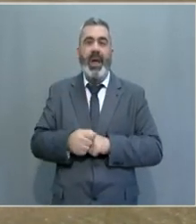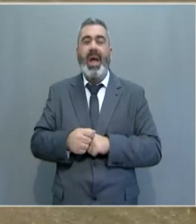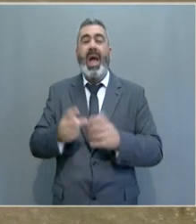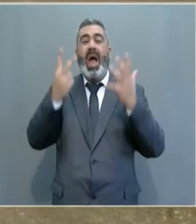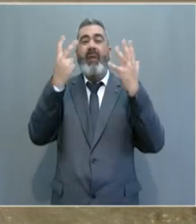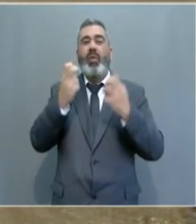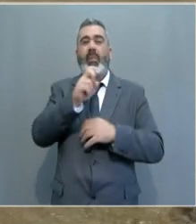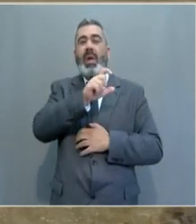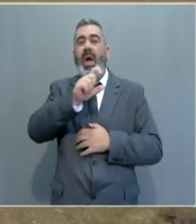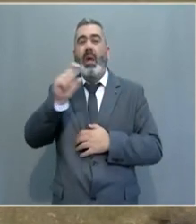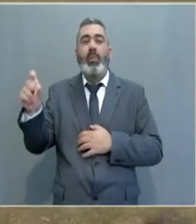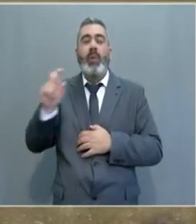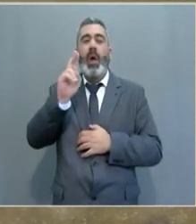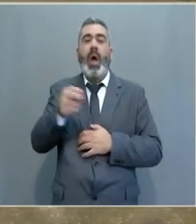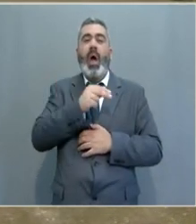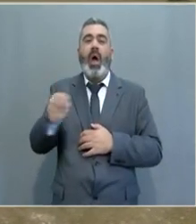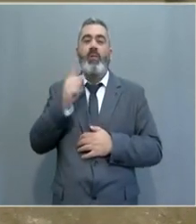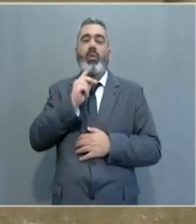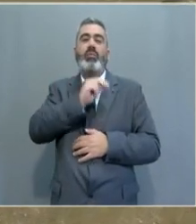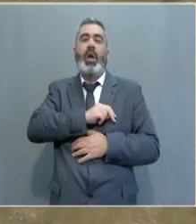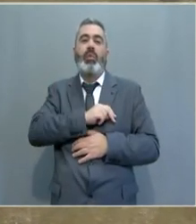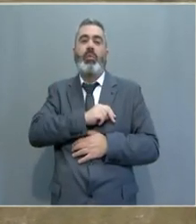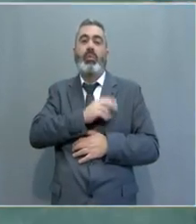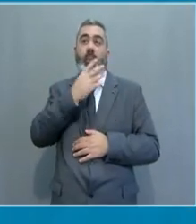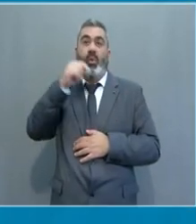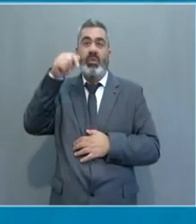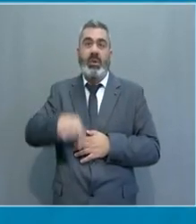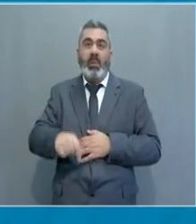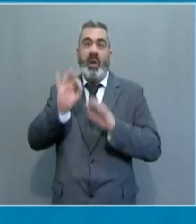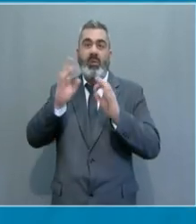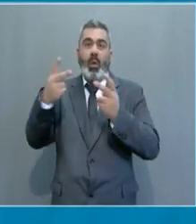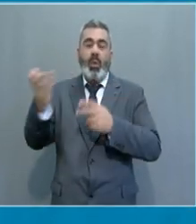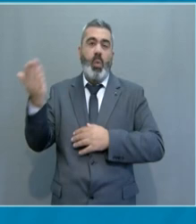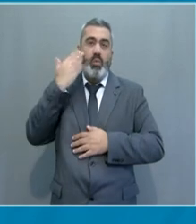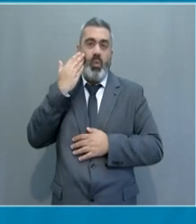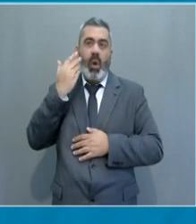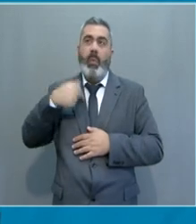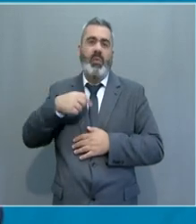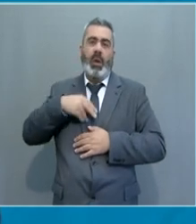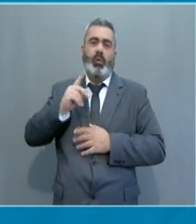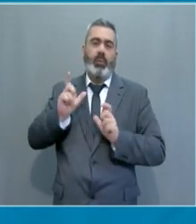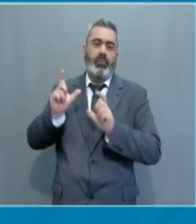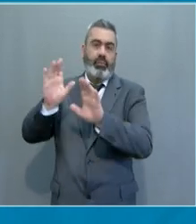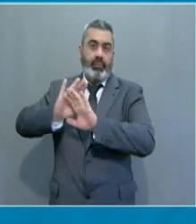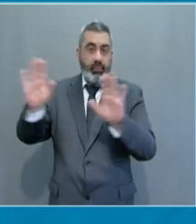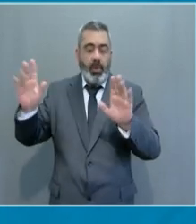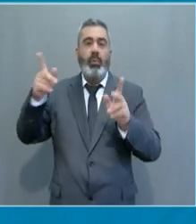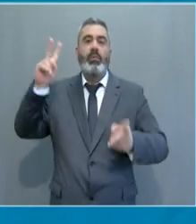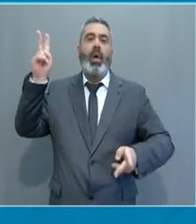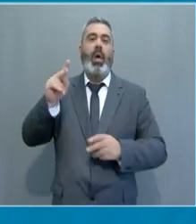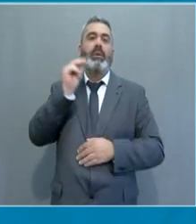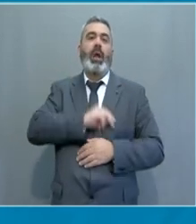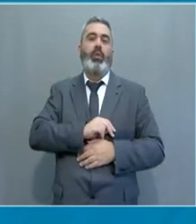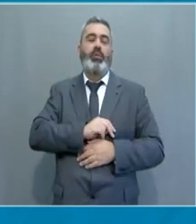70 εκατομμύρια ευρώ η εξοικονόμηση με τις σημερινές τιμές φυσικού αερίου. Μέσα λοιπόν στο νέο γεωπολιτικό τοπίο, τα παραπάνω μεγέθη